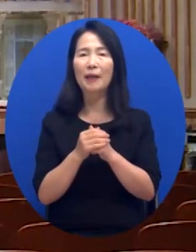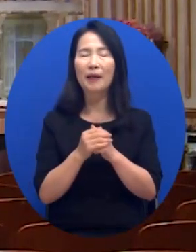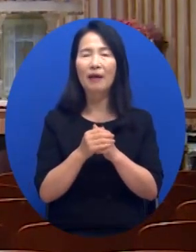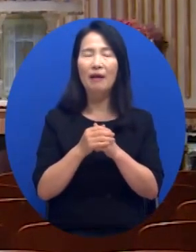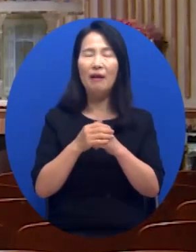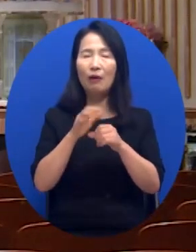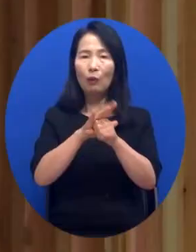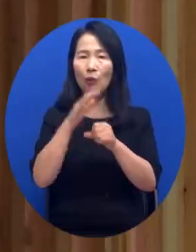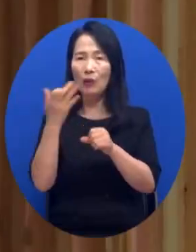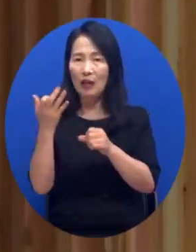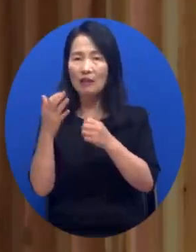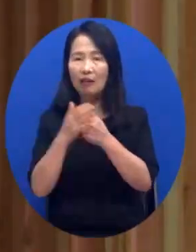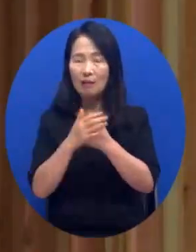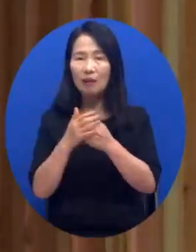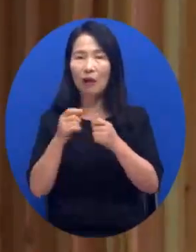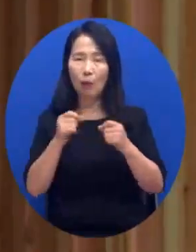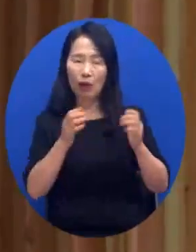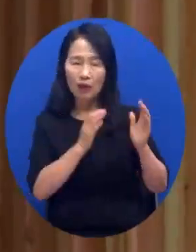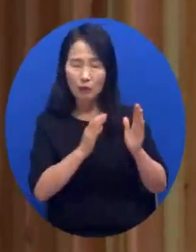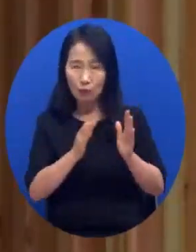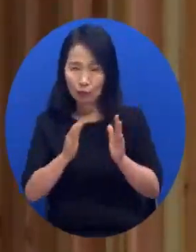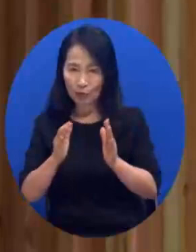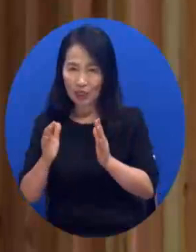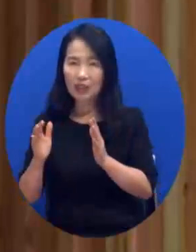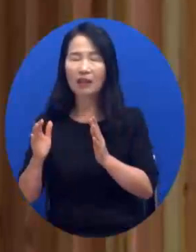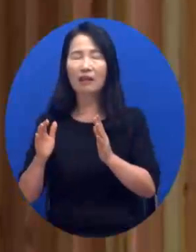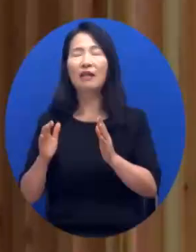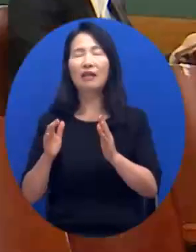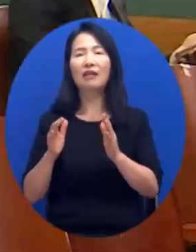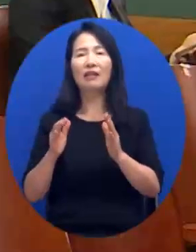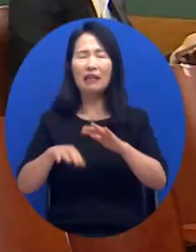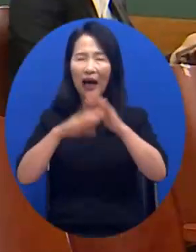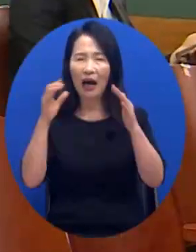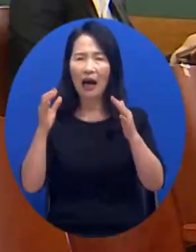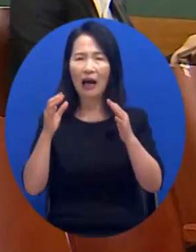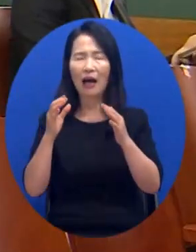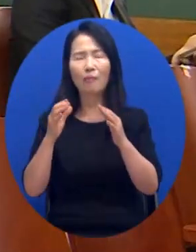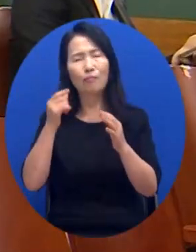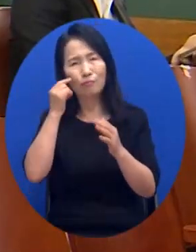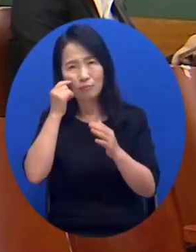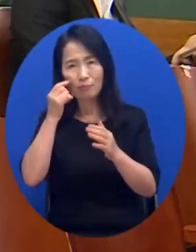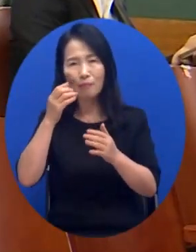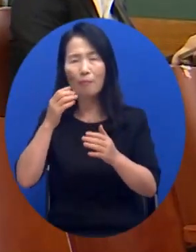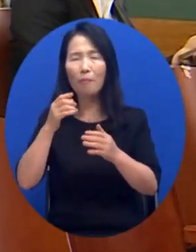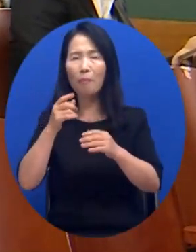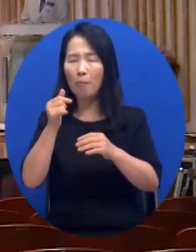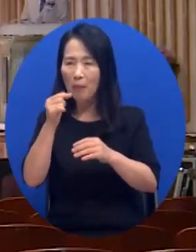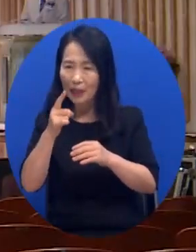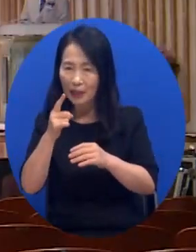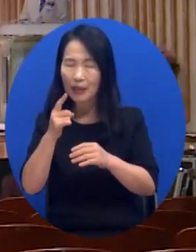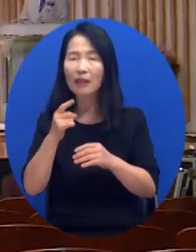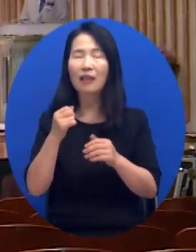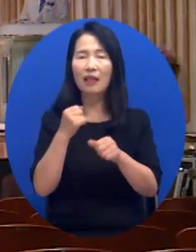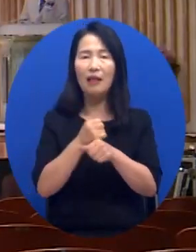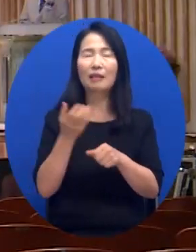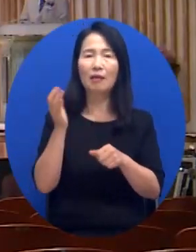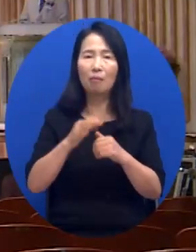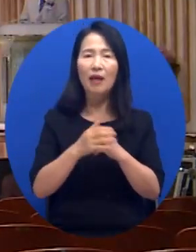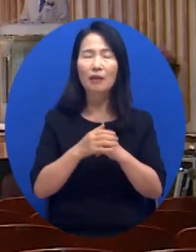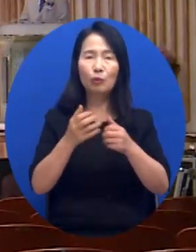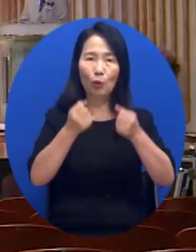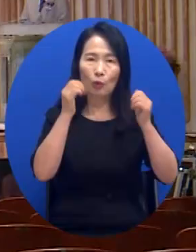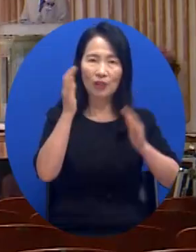코로나19로 인해 오랜 시간 준비해온 행사를 모두 진행할 수는 없었지만 졸업생과 재학생은 물론 학교의 역사와